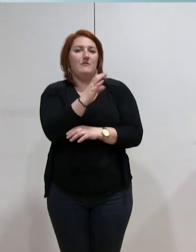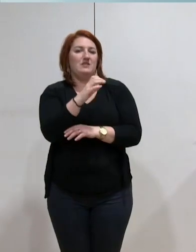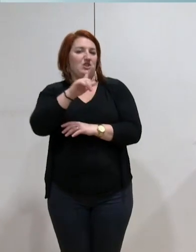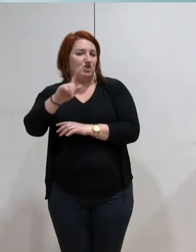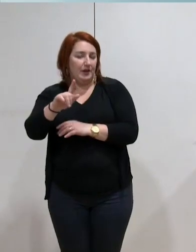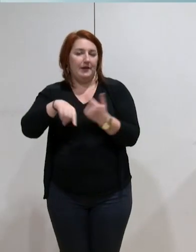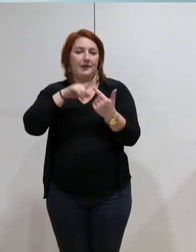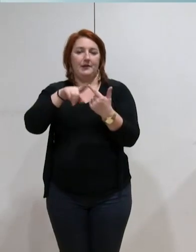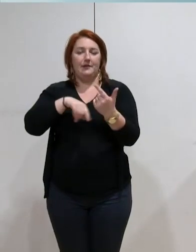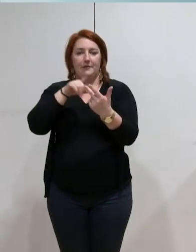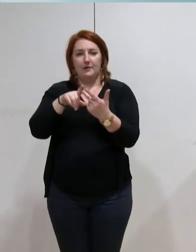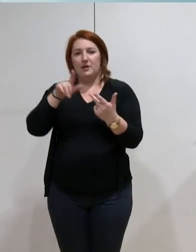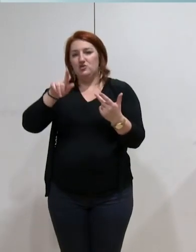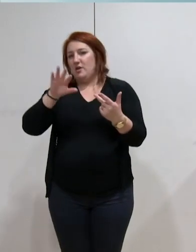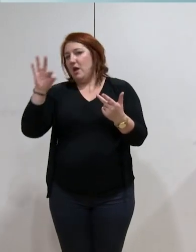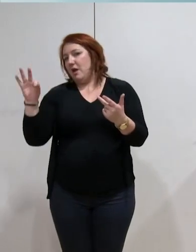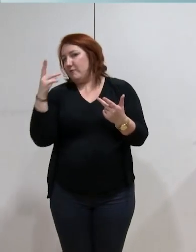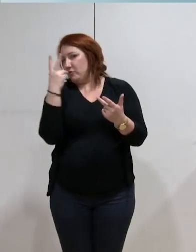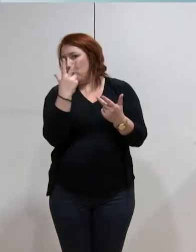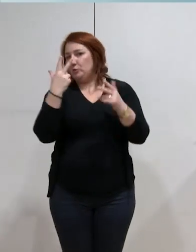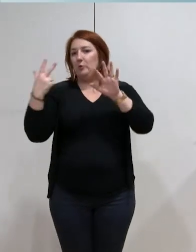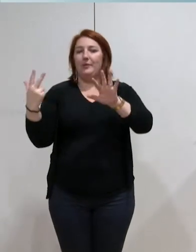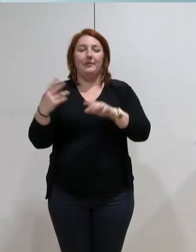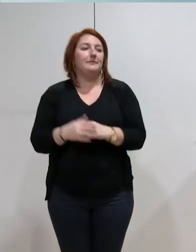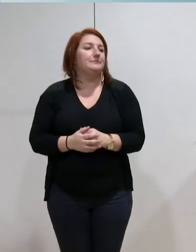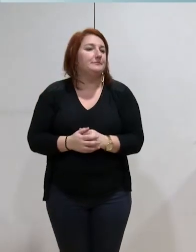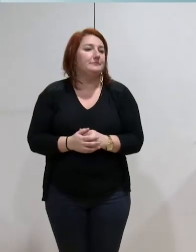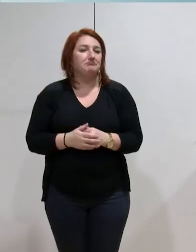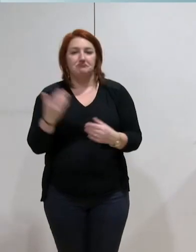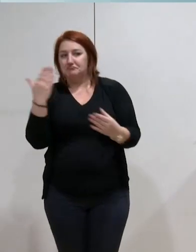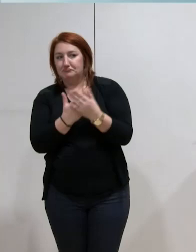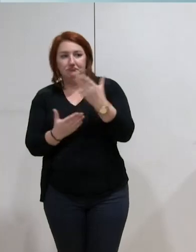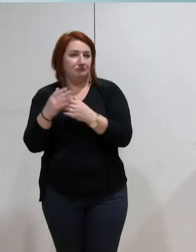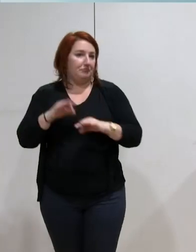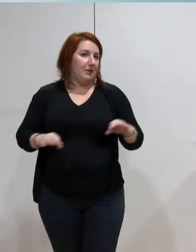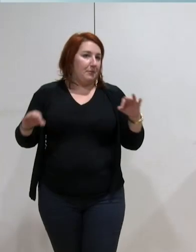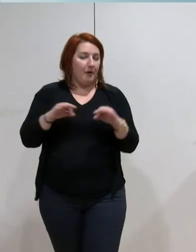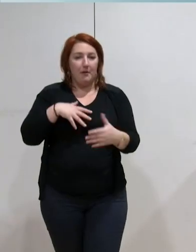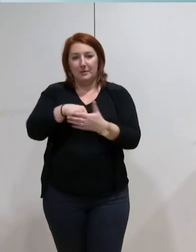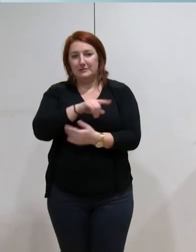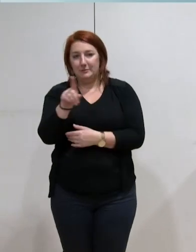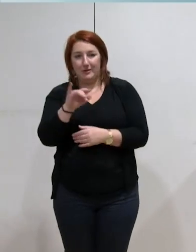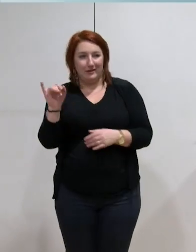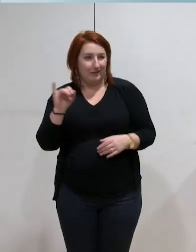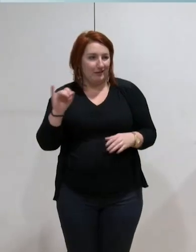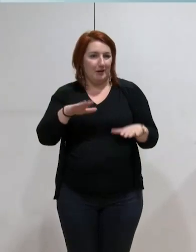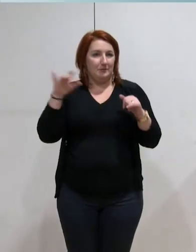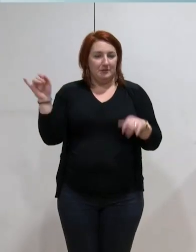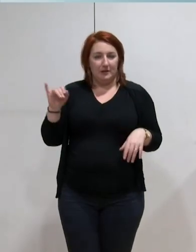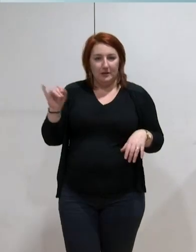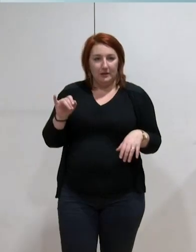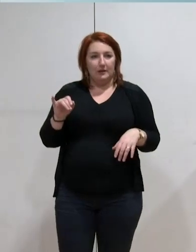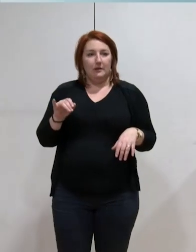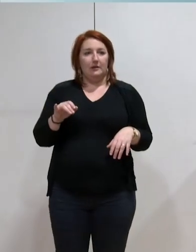et avec le GF38 pas d'intervention non qui ne prend pas part au vote qui